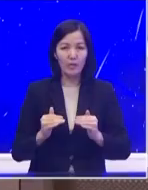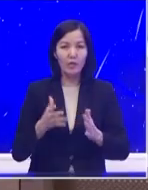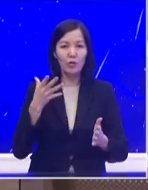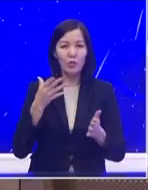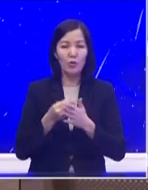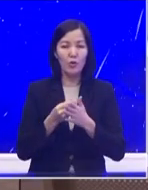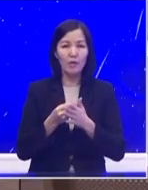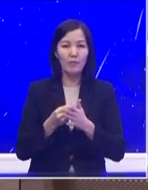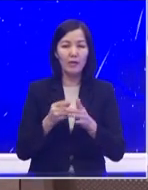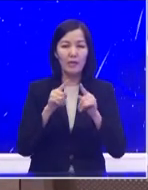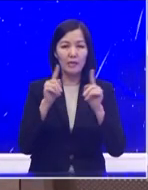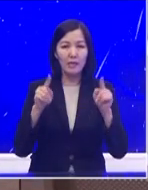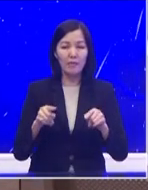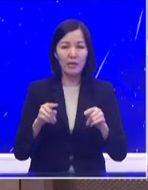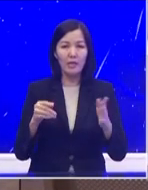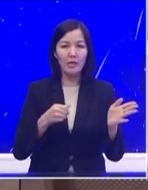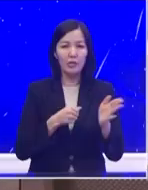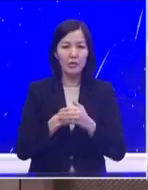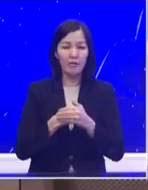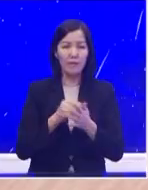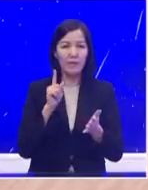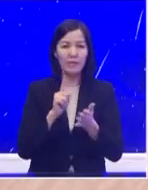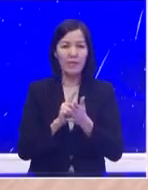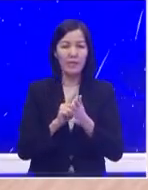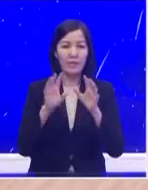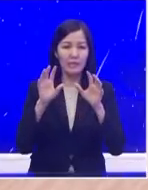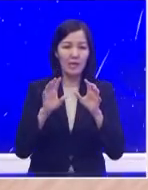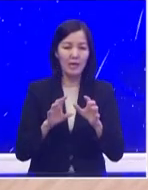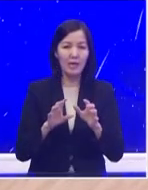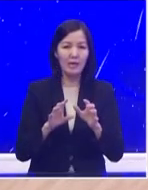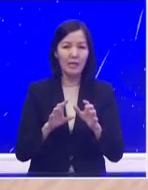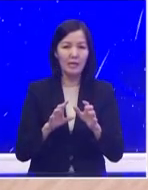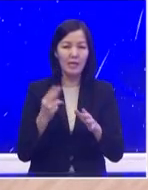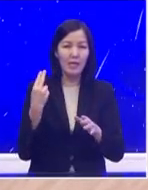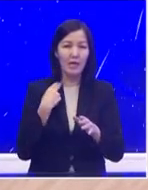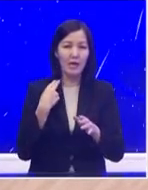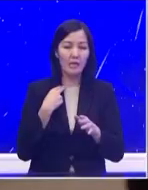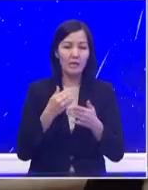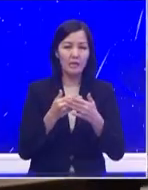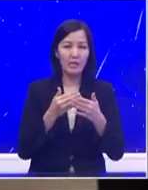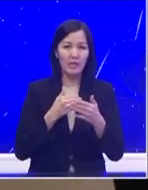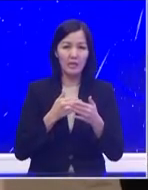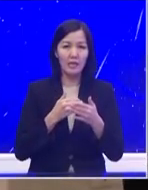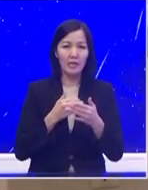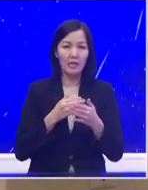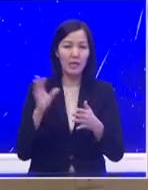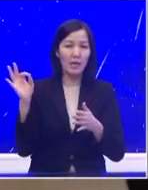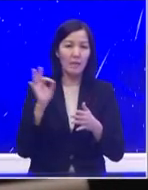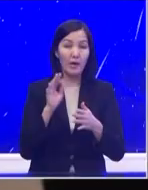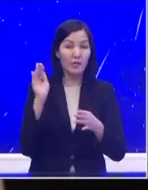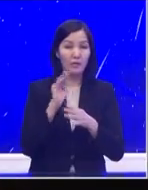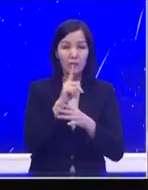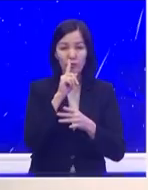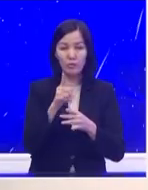терминалдары уақытша жабылды. Сондай-ақ салық кодексінде төтенше жағдай кезінде қарыз кейінге шегерілсе, оған өсімпұл